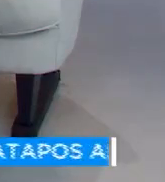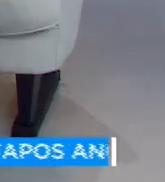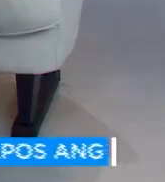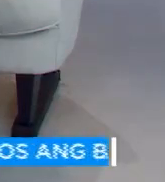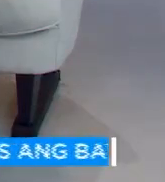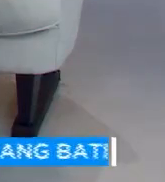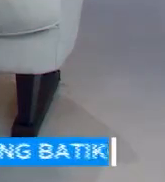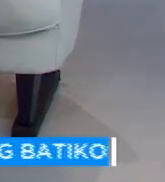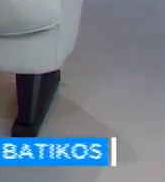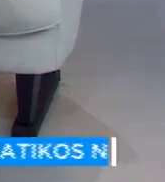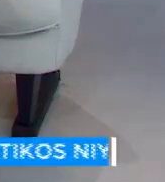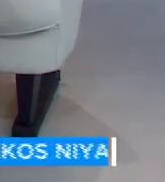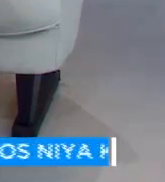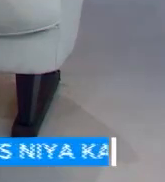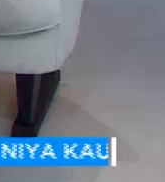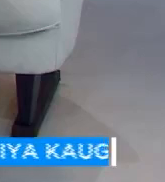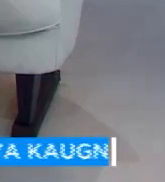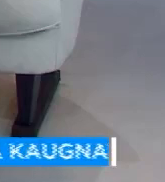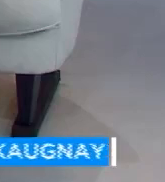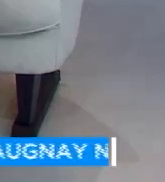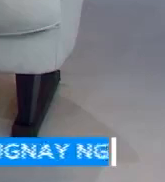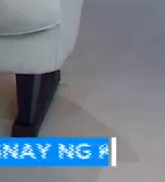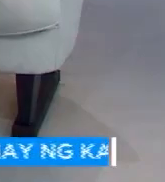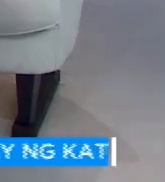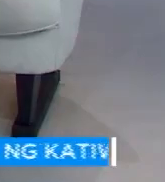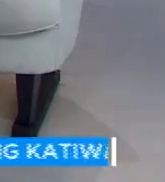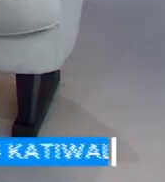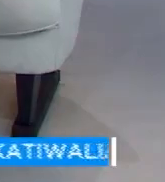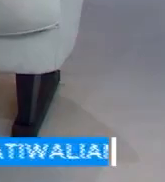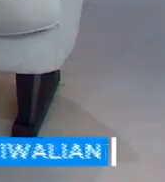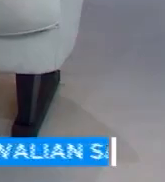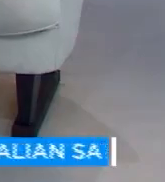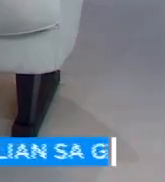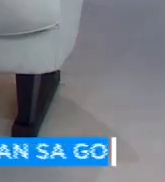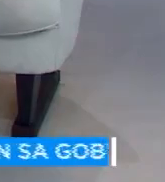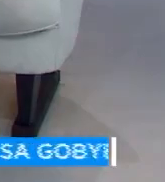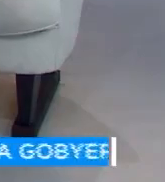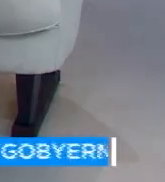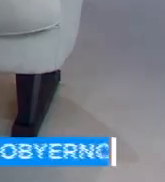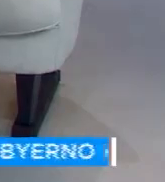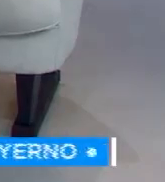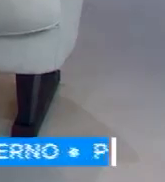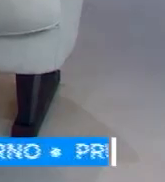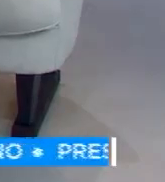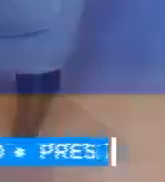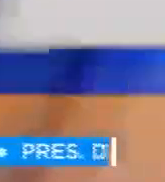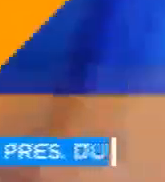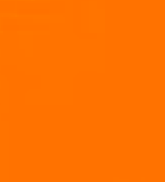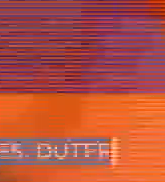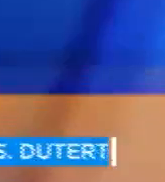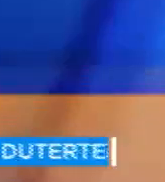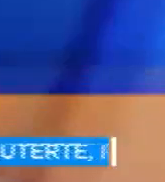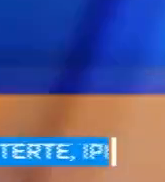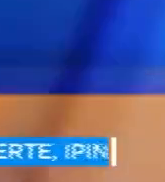babakunahan pero hindi na push ng nurse ang plunger para i-inject ang bakuna. Panoorin po natin.